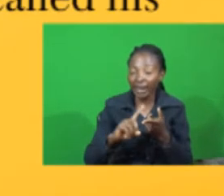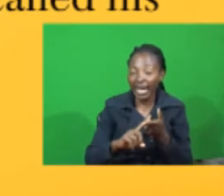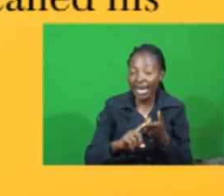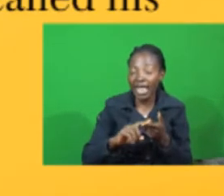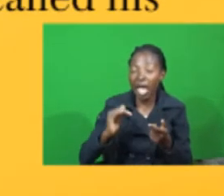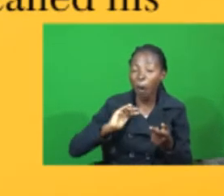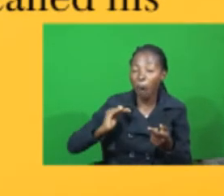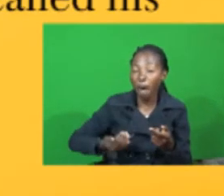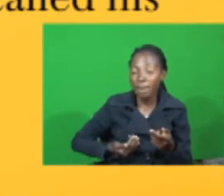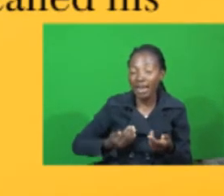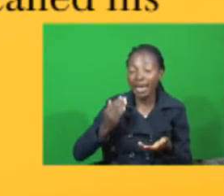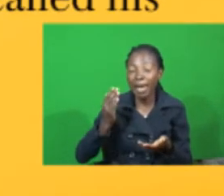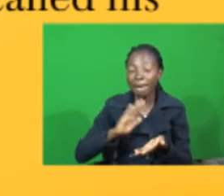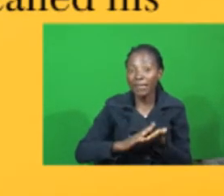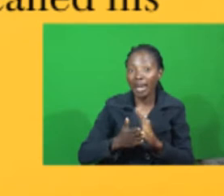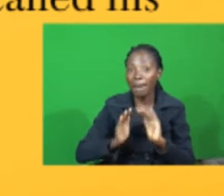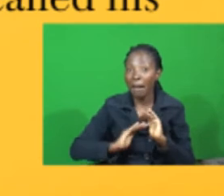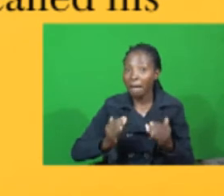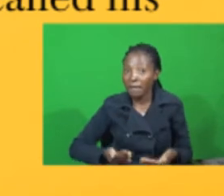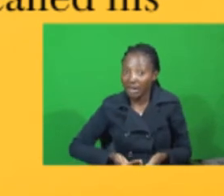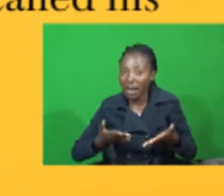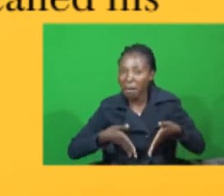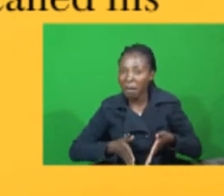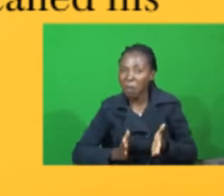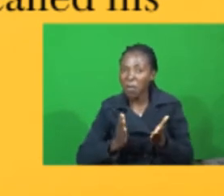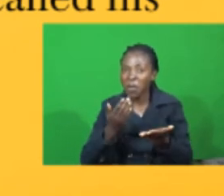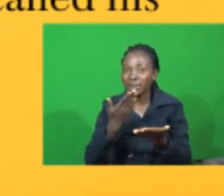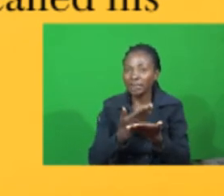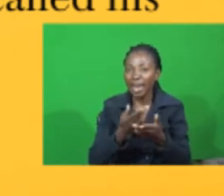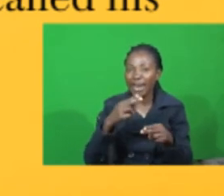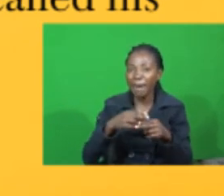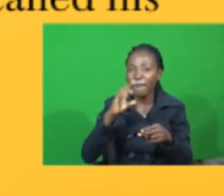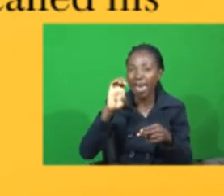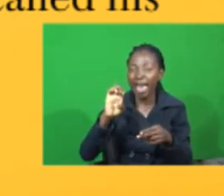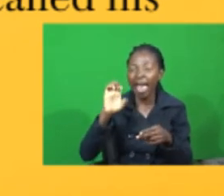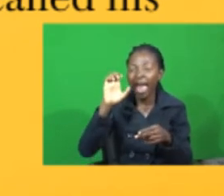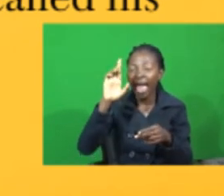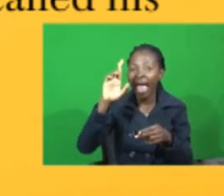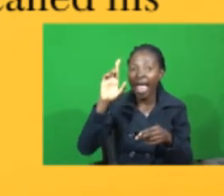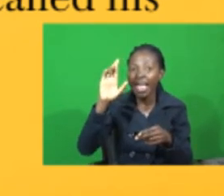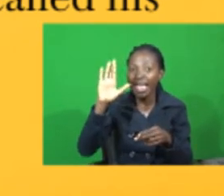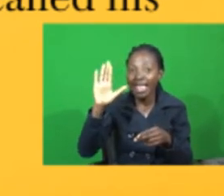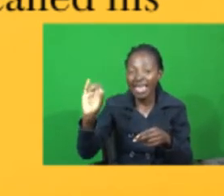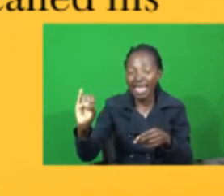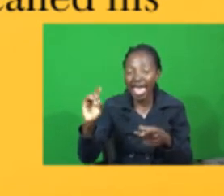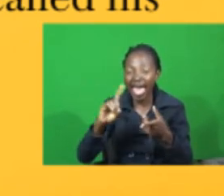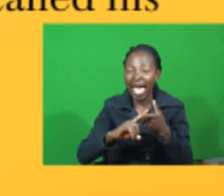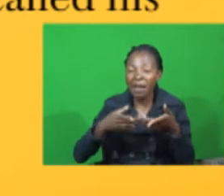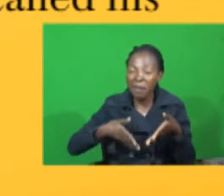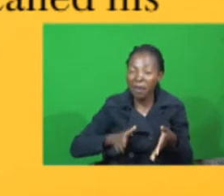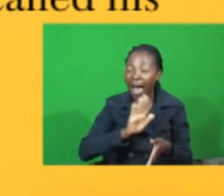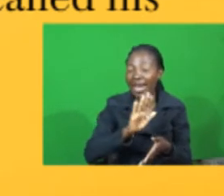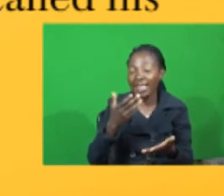nemimba, akabereka mwanakomana akamutumidza zita rinonzi Eri. Akava nemimbazve, akabereka